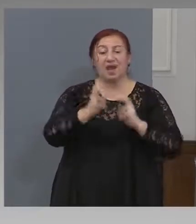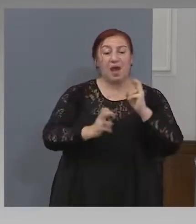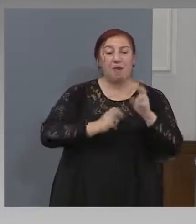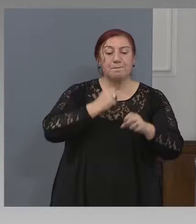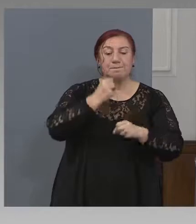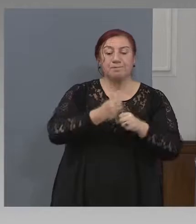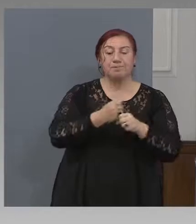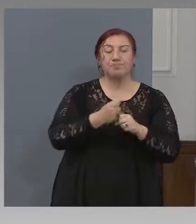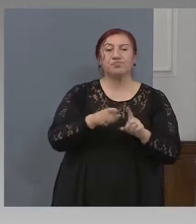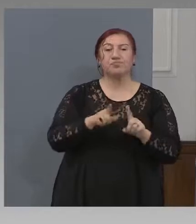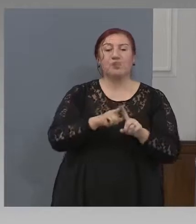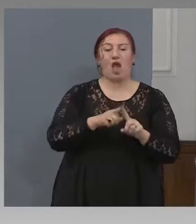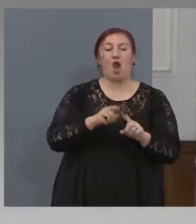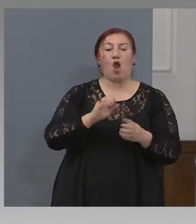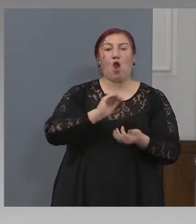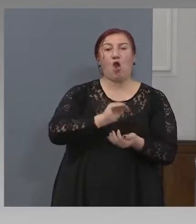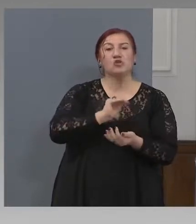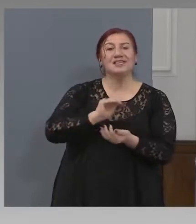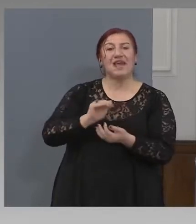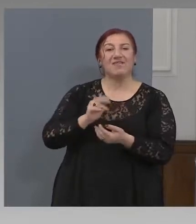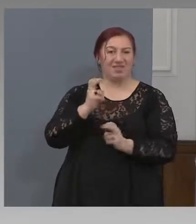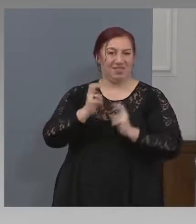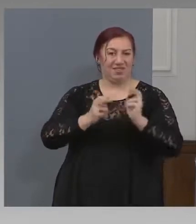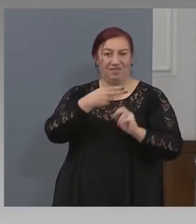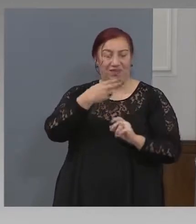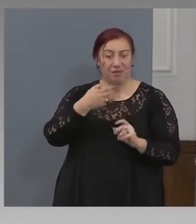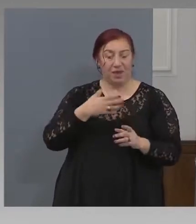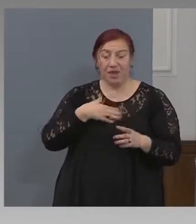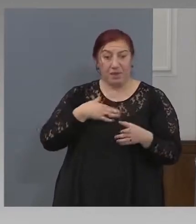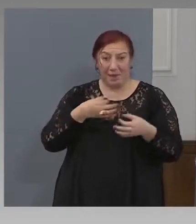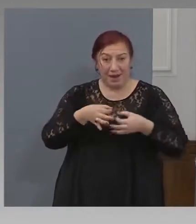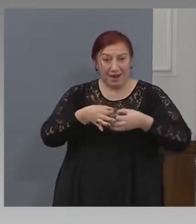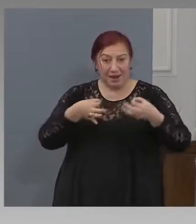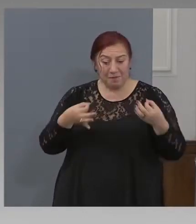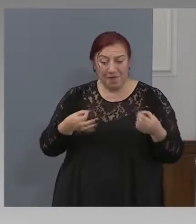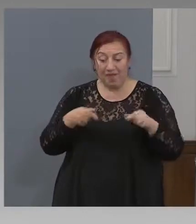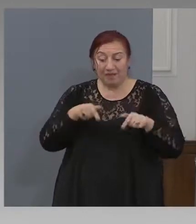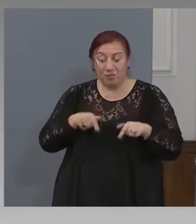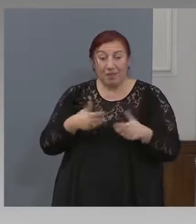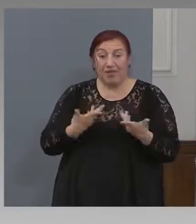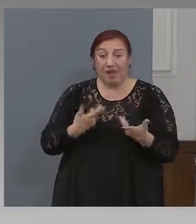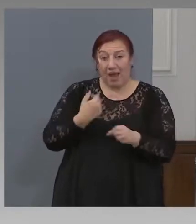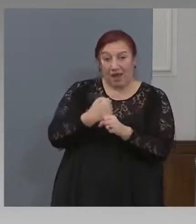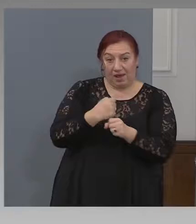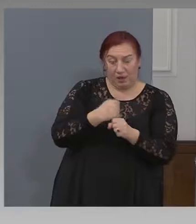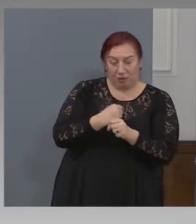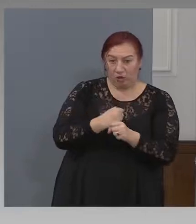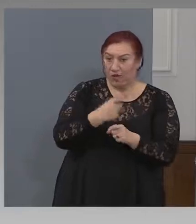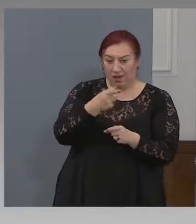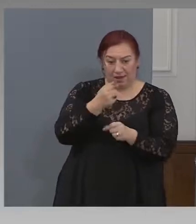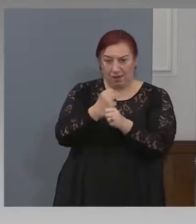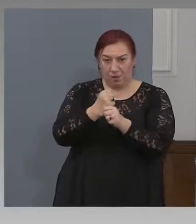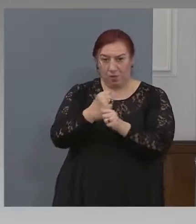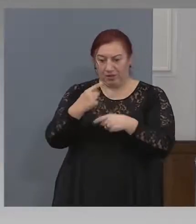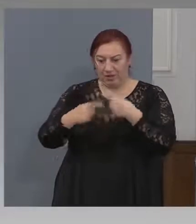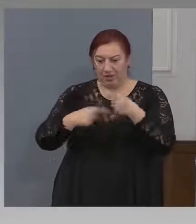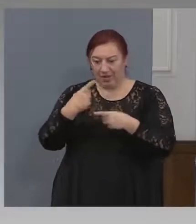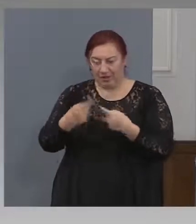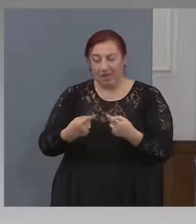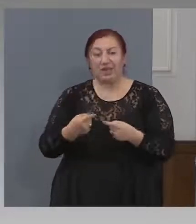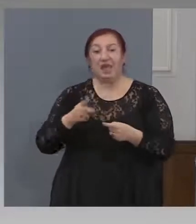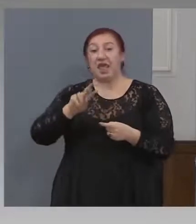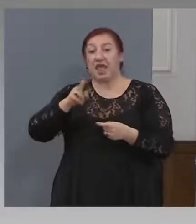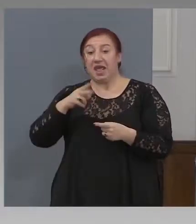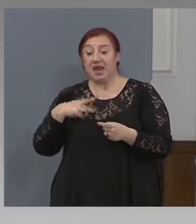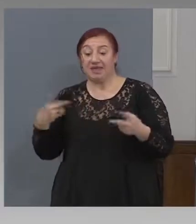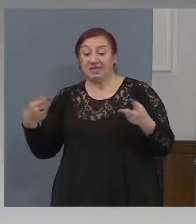в мерките, които са взетите? Имат ли проблем в момента с производството? Тоест, ако се работи на смени, да съкращават